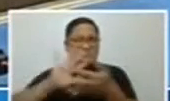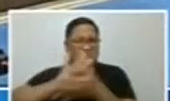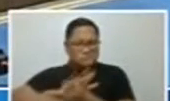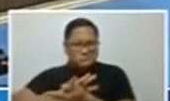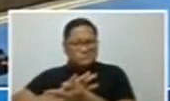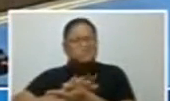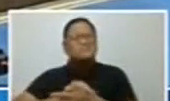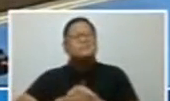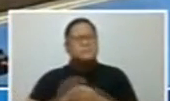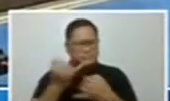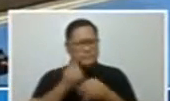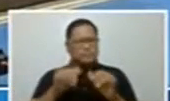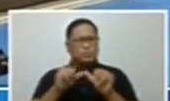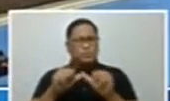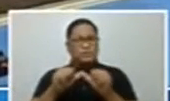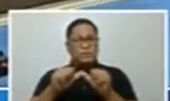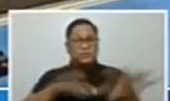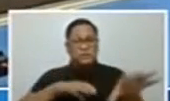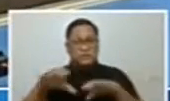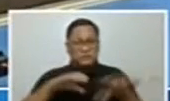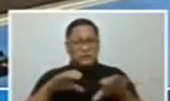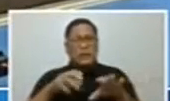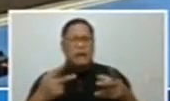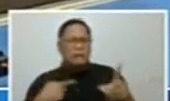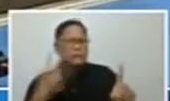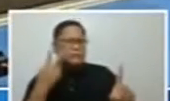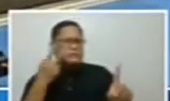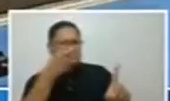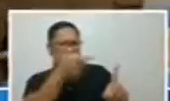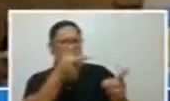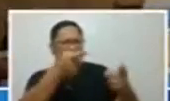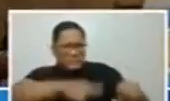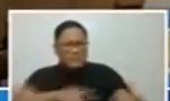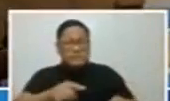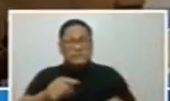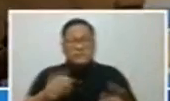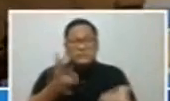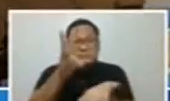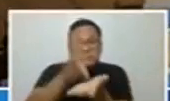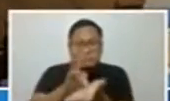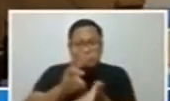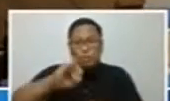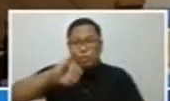yung mga tumutuligsa, inimbitahan din sila. So there's not things what we call